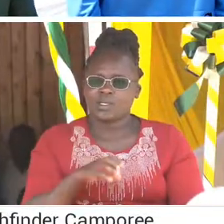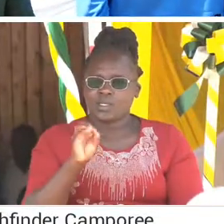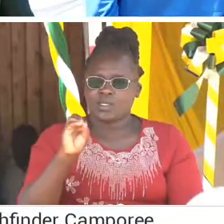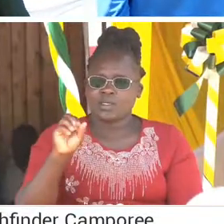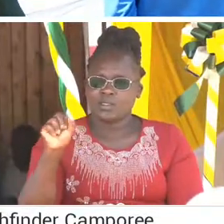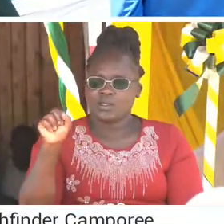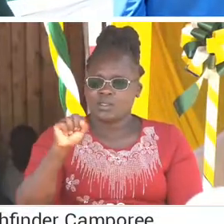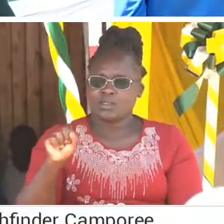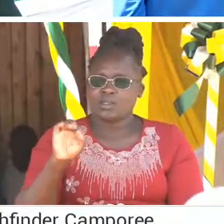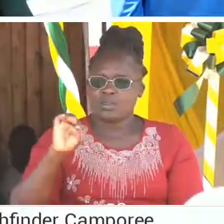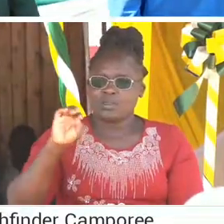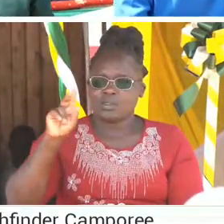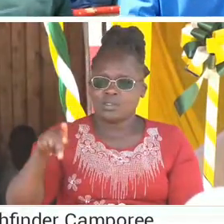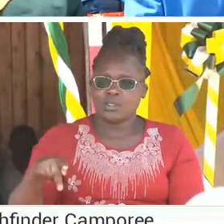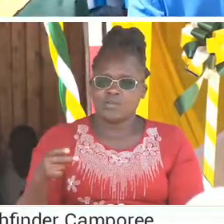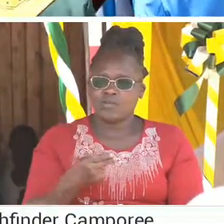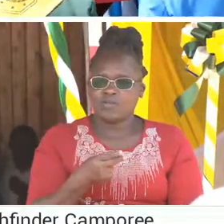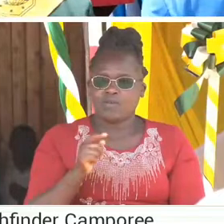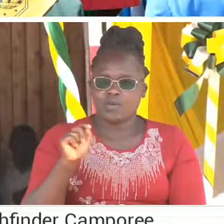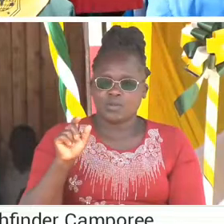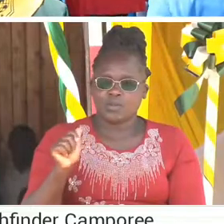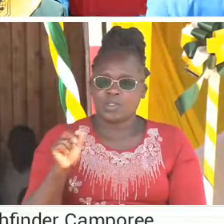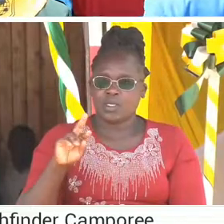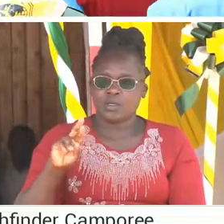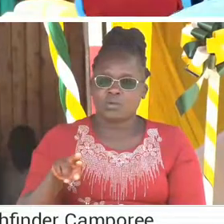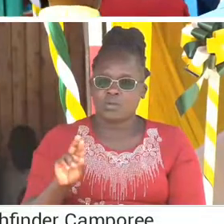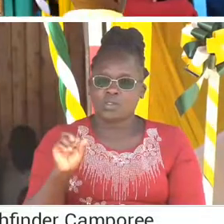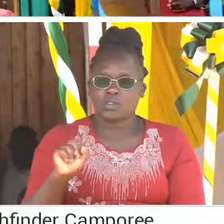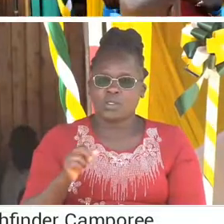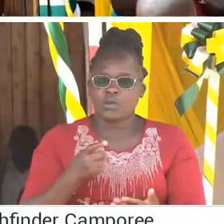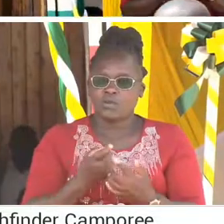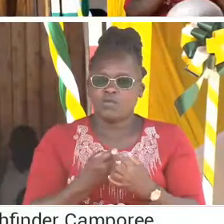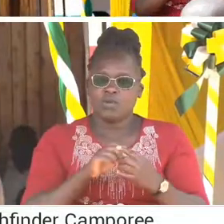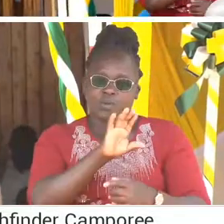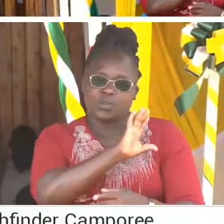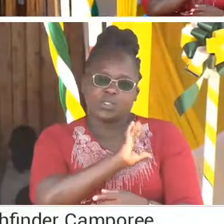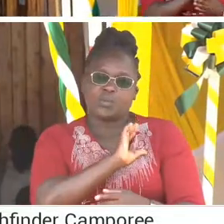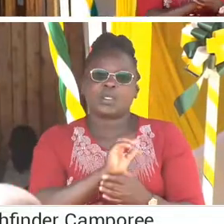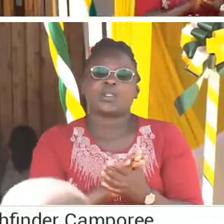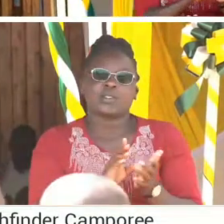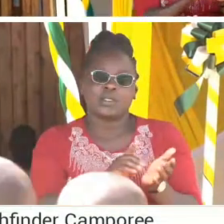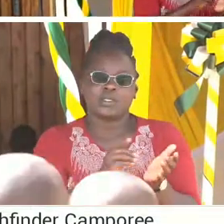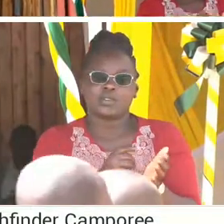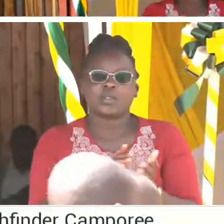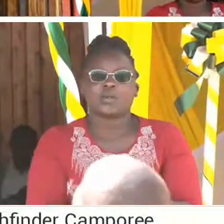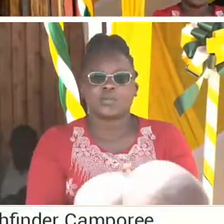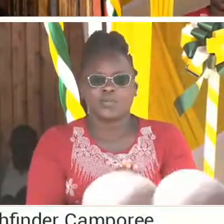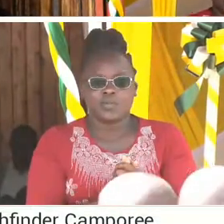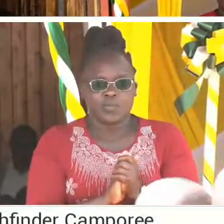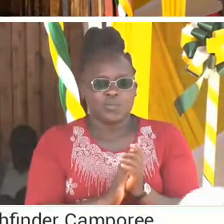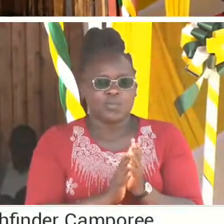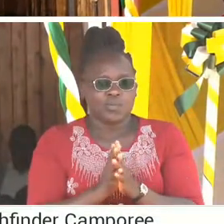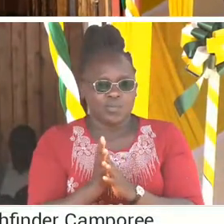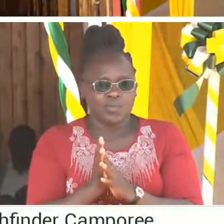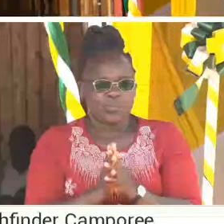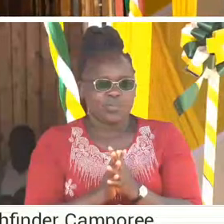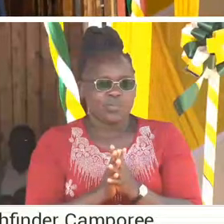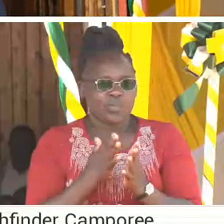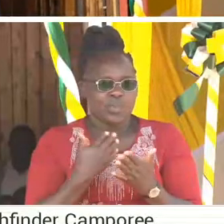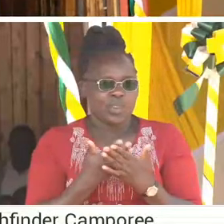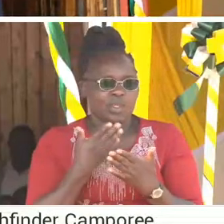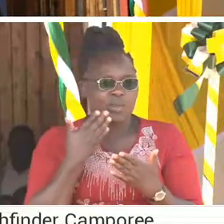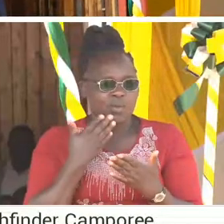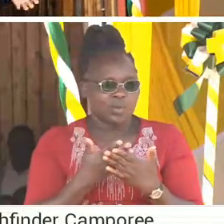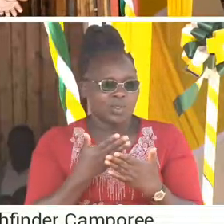Chepterit Station, Chepterit District. Asante ni Station Directors ambao mefanya kazi mzuri na mumekaa